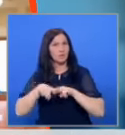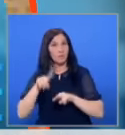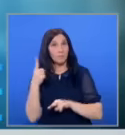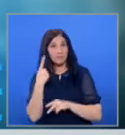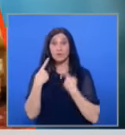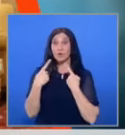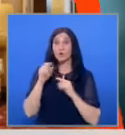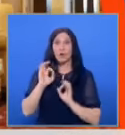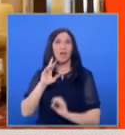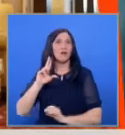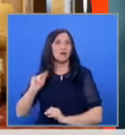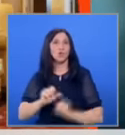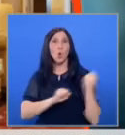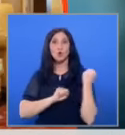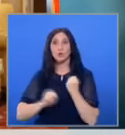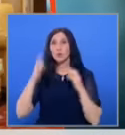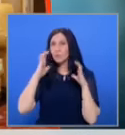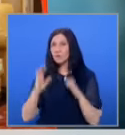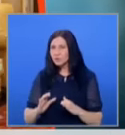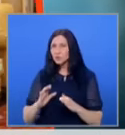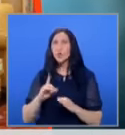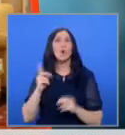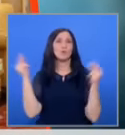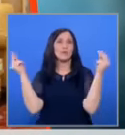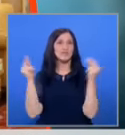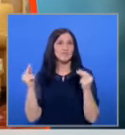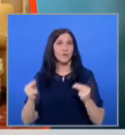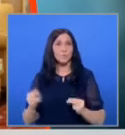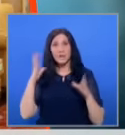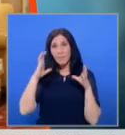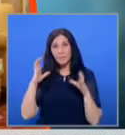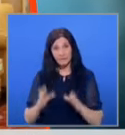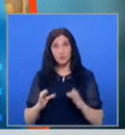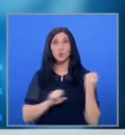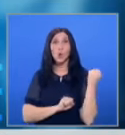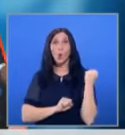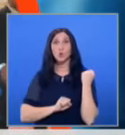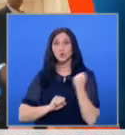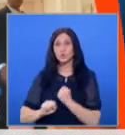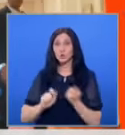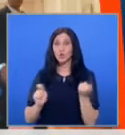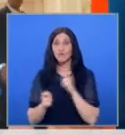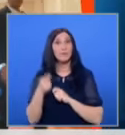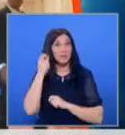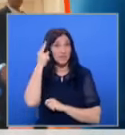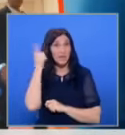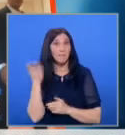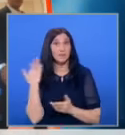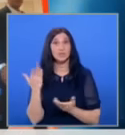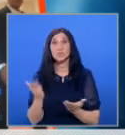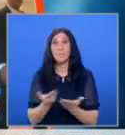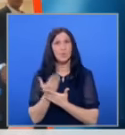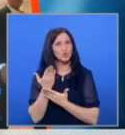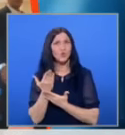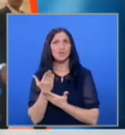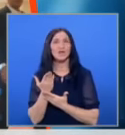за така нареченото конституционно правителство. Т.е. сформиране на правителство на конституционната реформа. И тази идея беше подета след това от